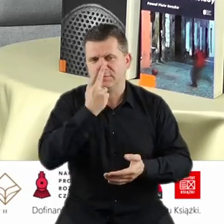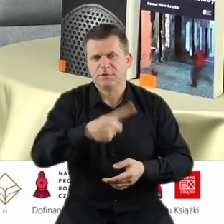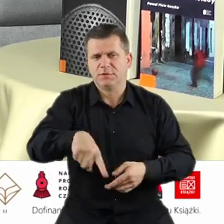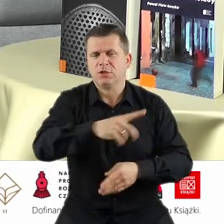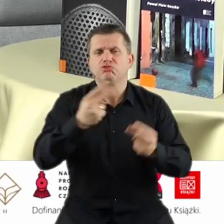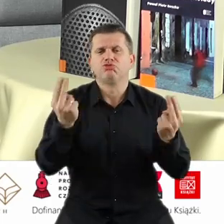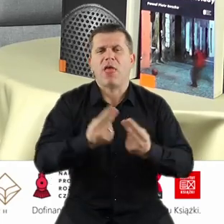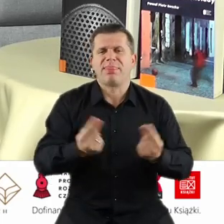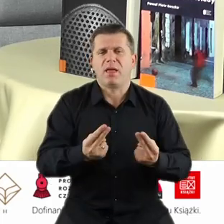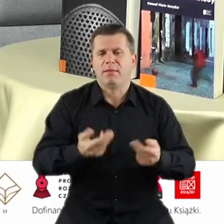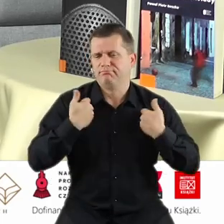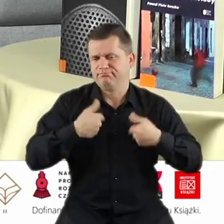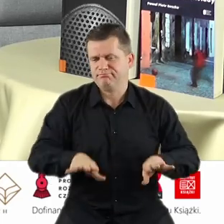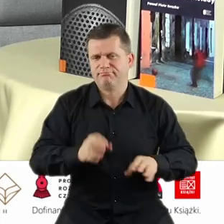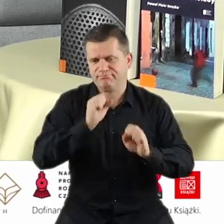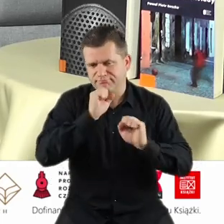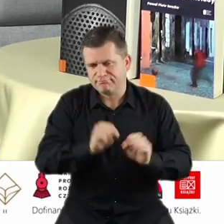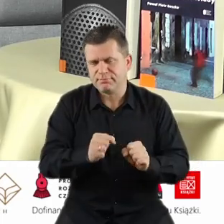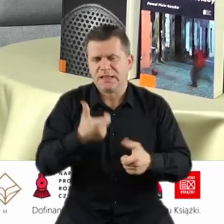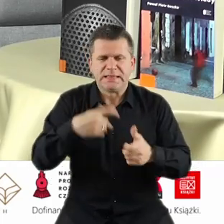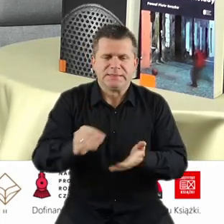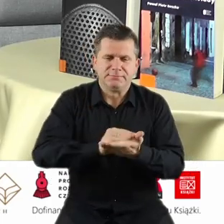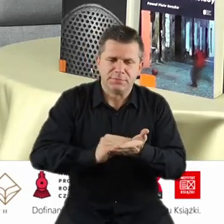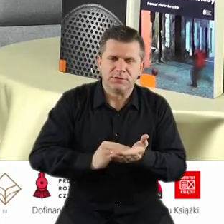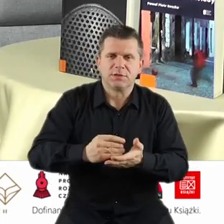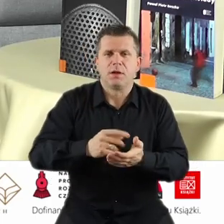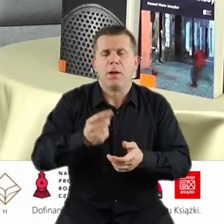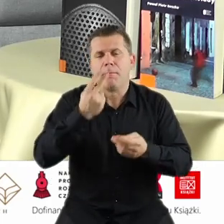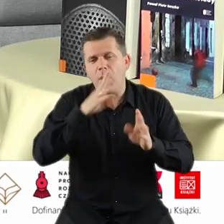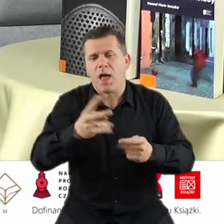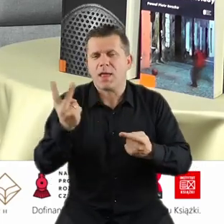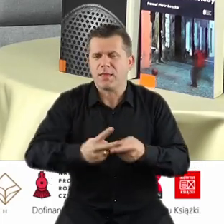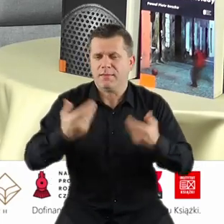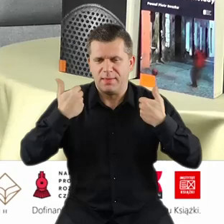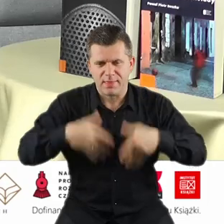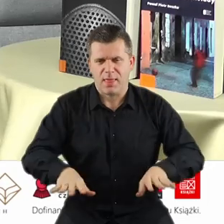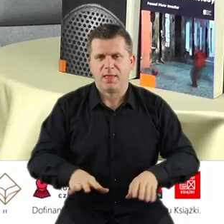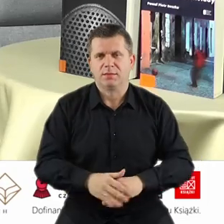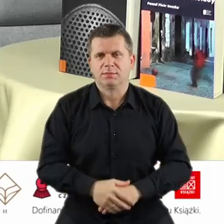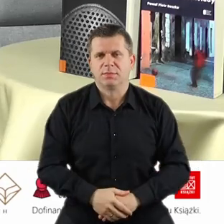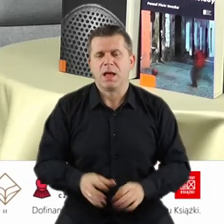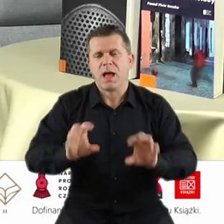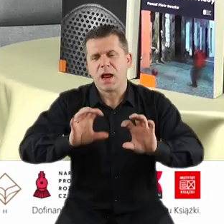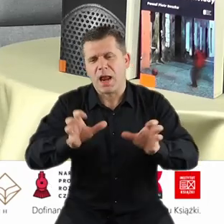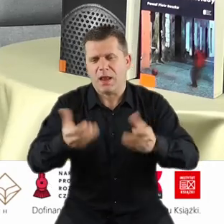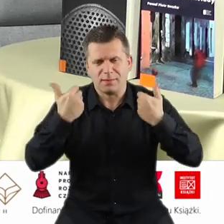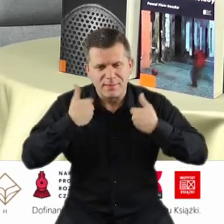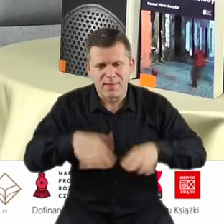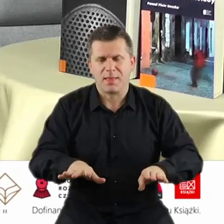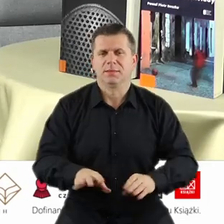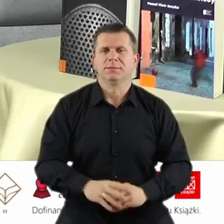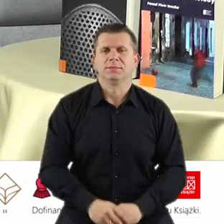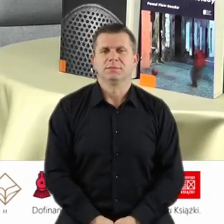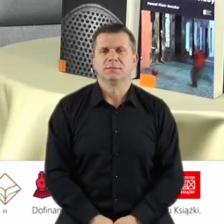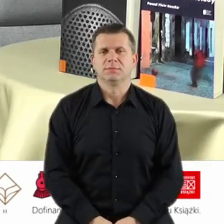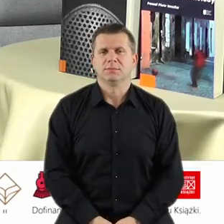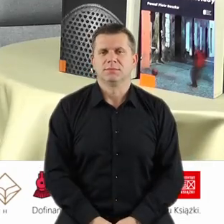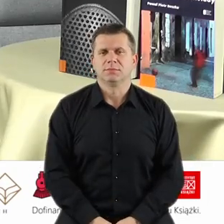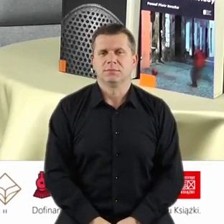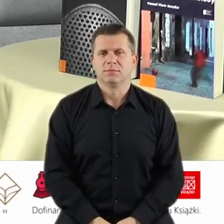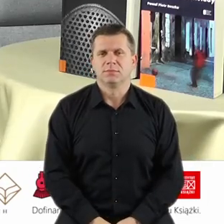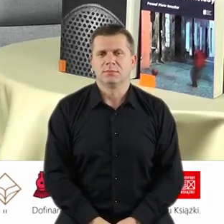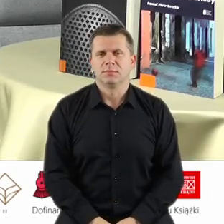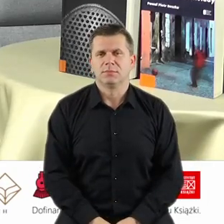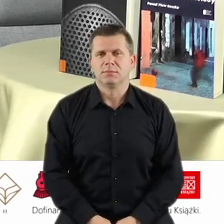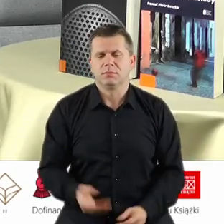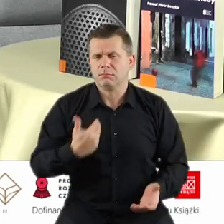spotkaniu. Żeby absolutnie nic o tym nie pisać, nie pokazywać w telewizji, nie informować w radiu. I no właśnie zabrakło